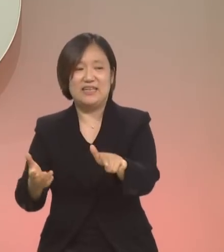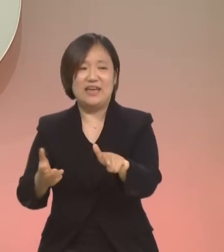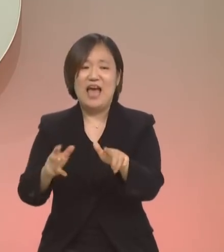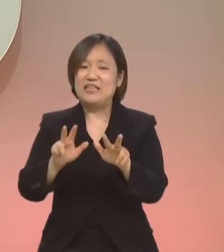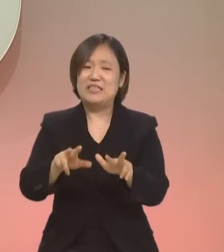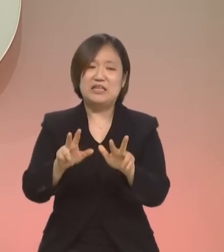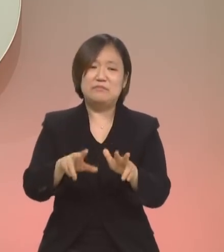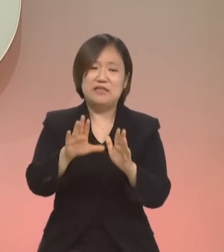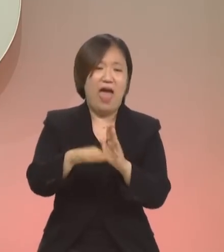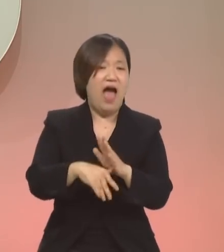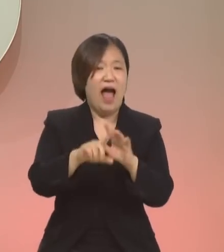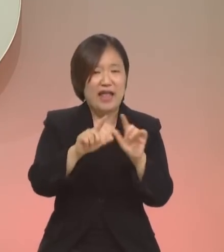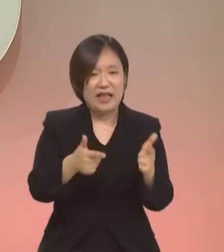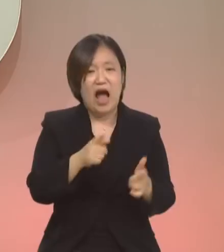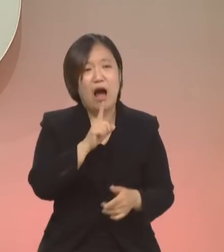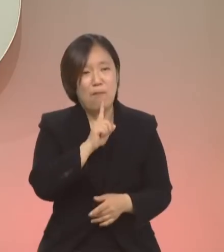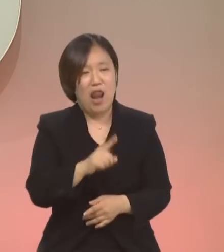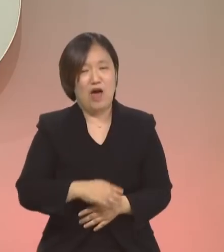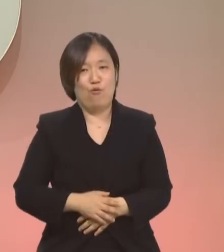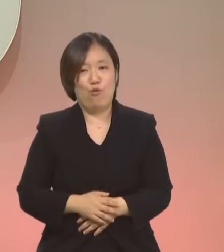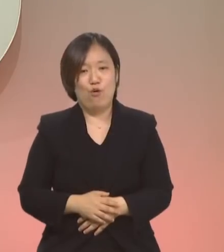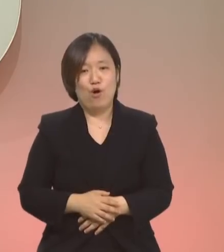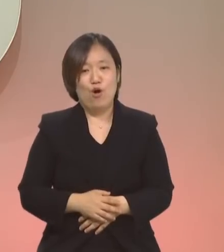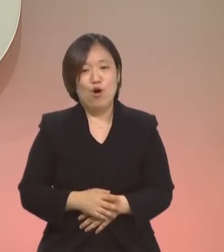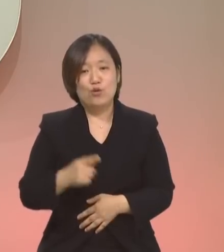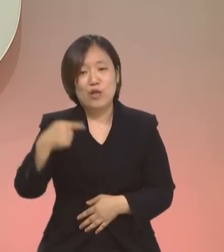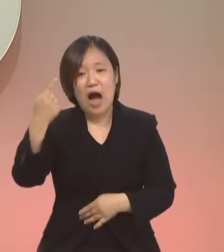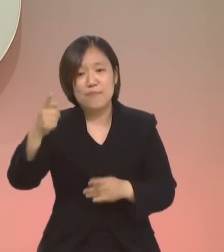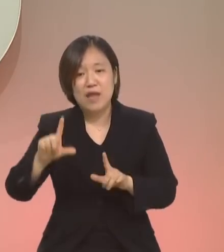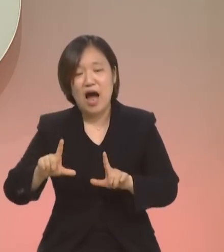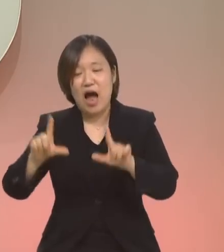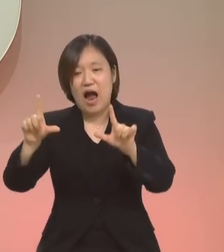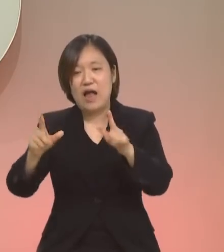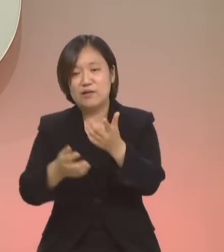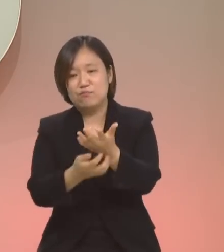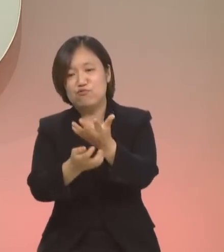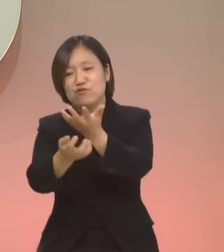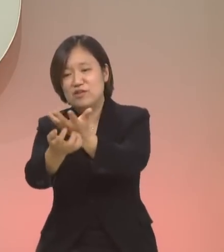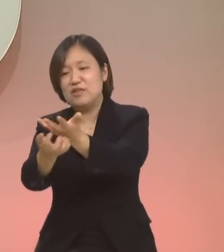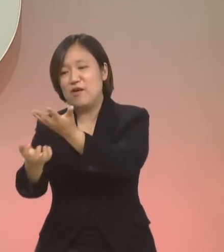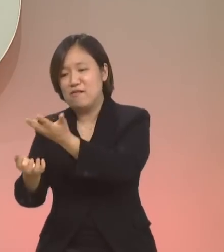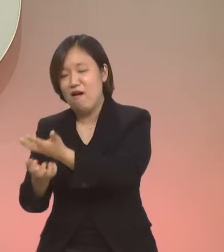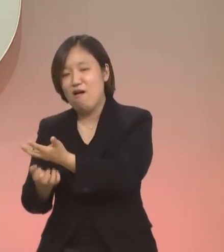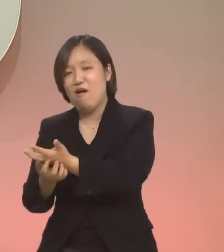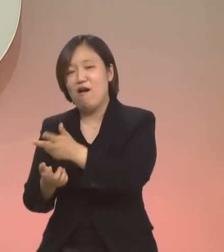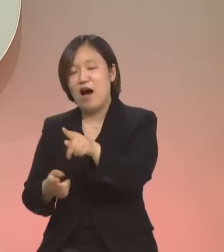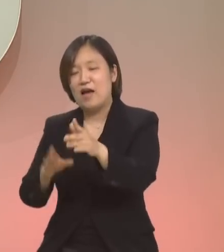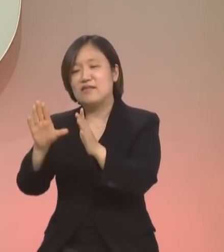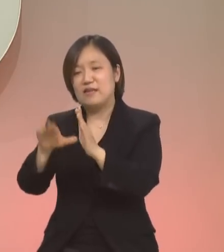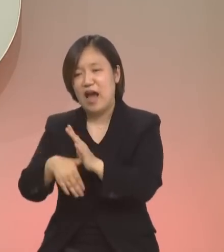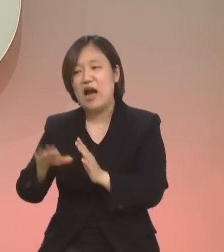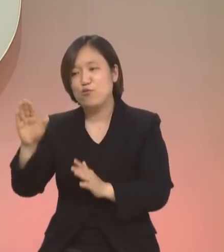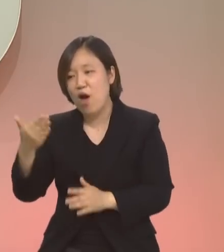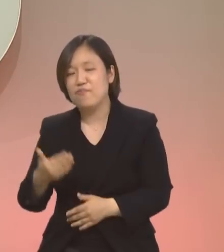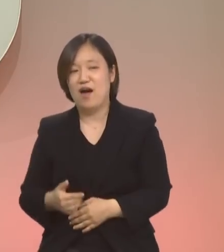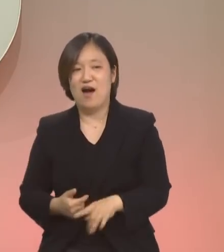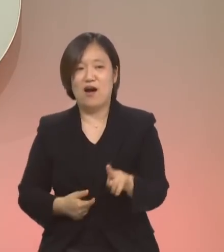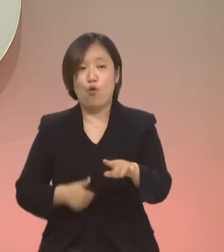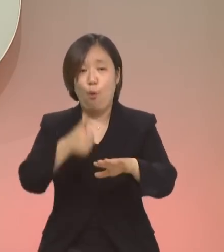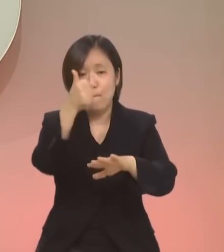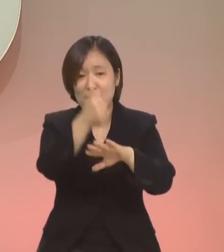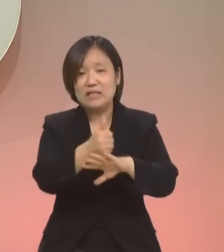첫째날 말씀하시고 둘째 날은 물을 팔팔 끓이면서 이제 때가 되었다 그 세 번째 날은